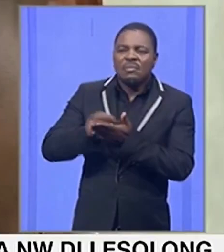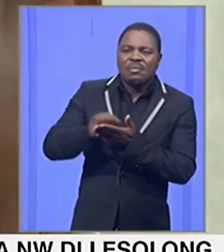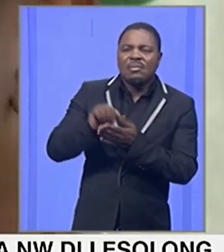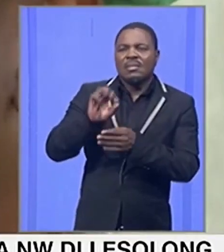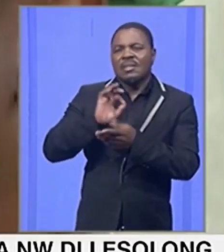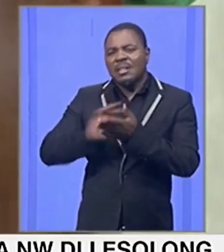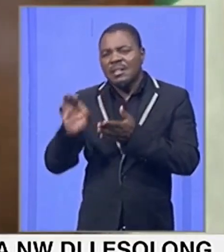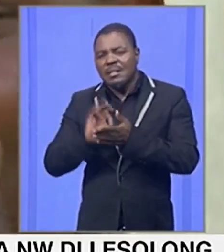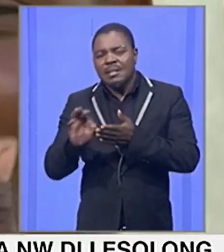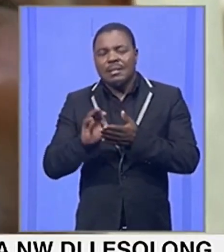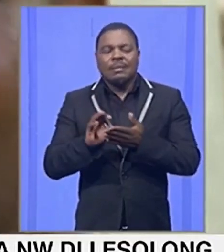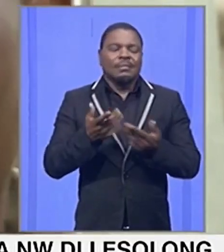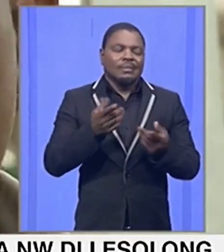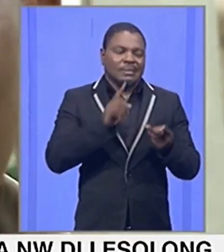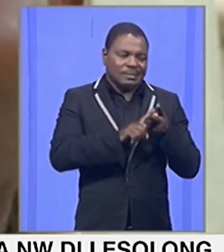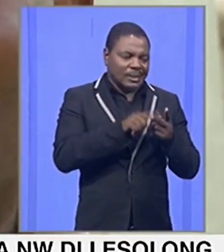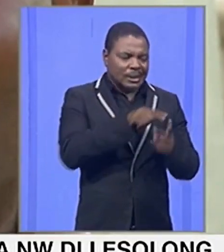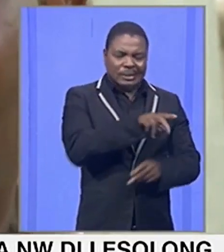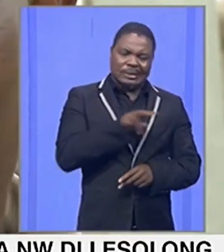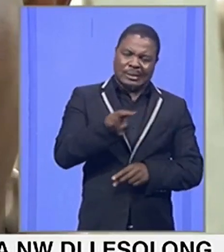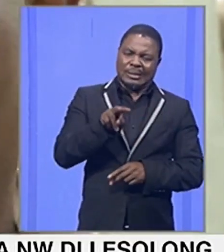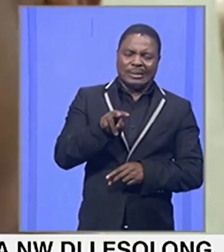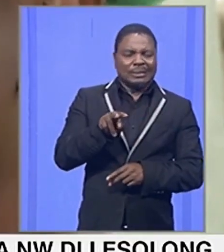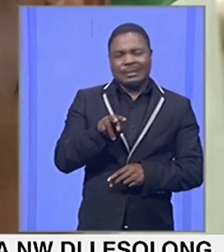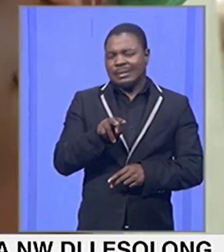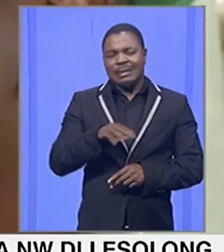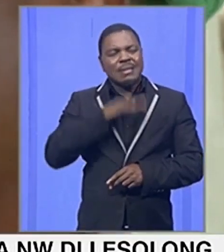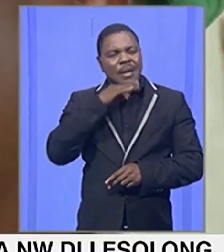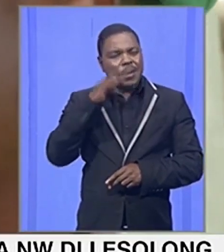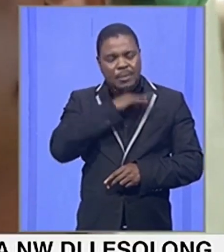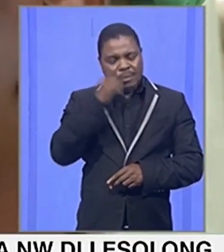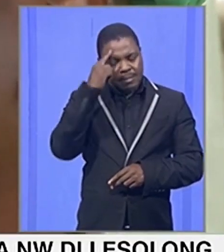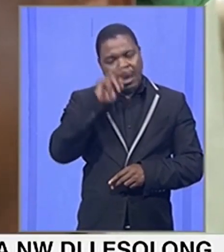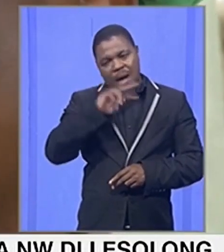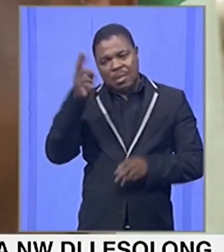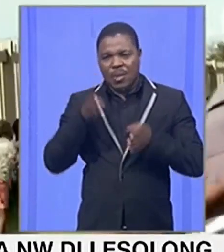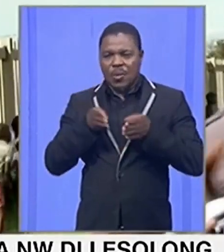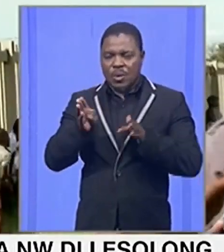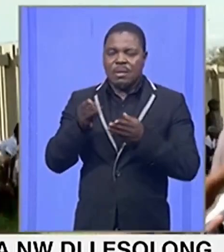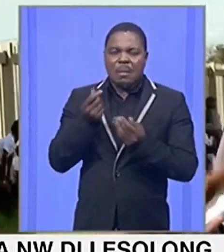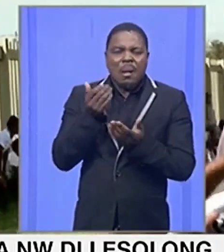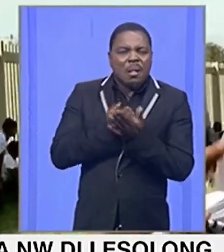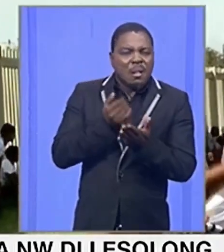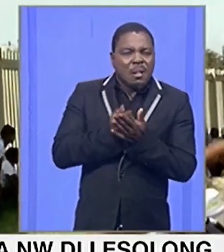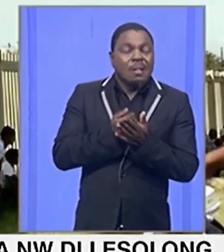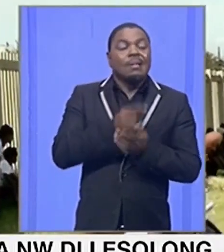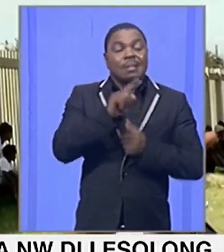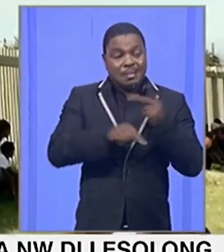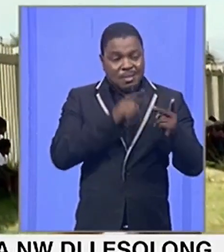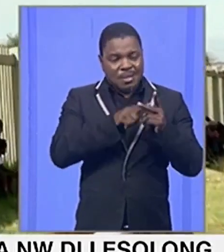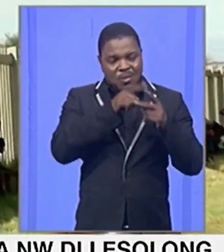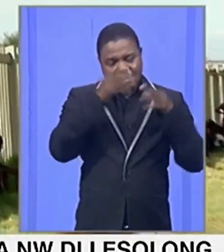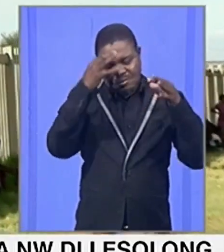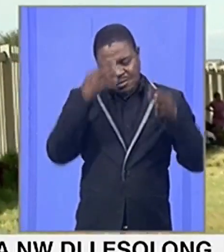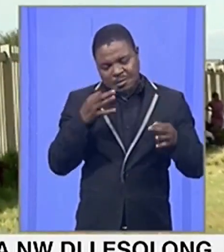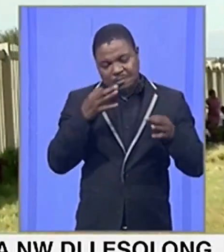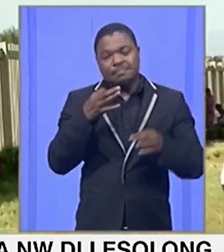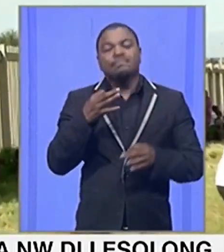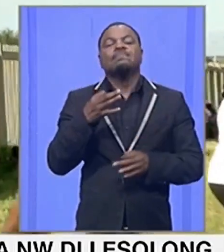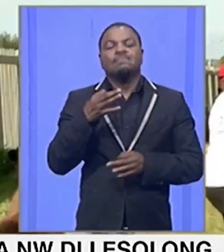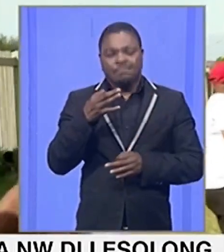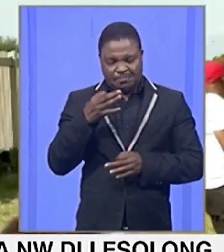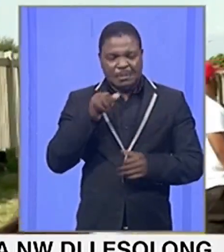re maemo a ile a mo qobella ho fumana tsela ya ho iphedisa mme yaba ke moo a qadileng ho ipolella hore